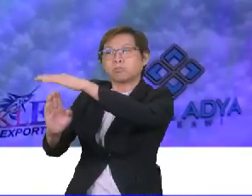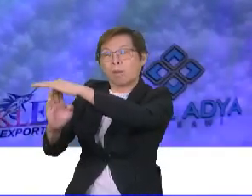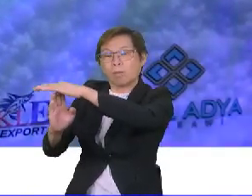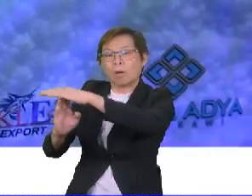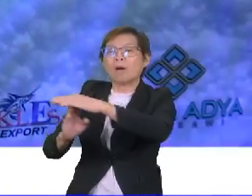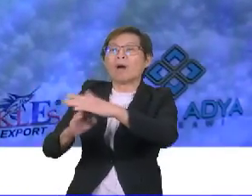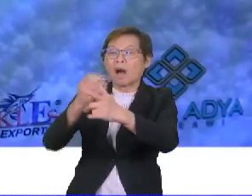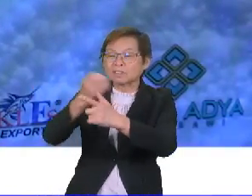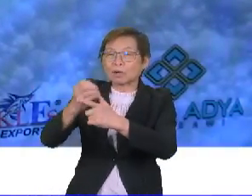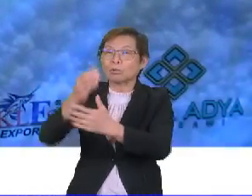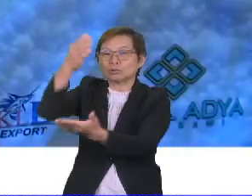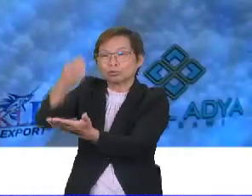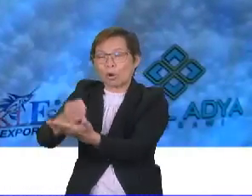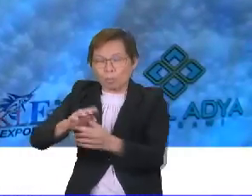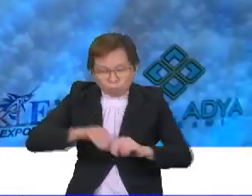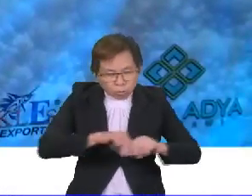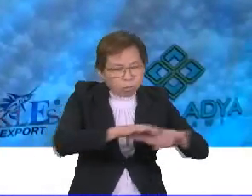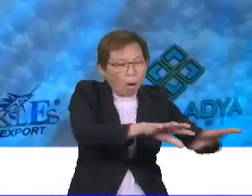merebaknya penularan